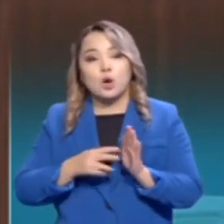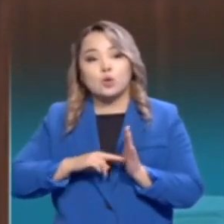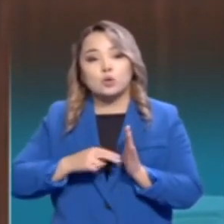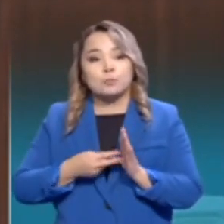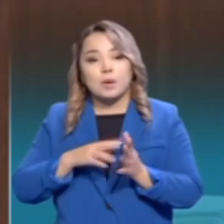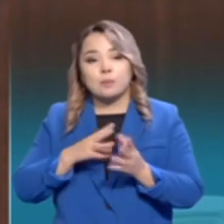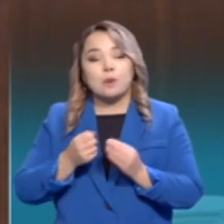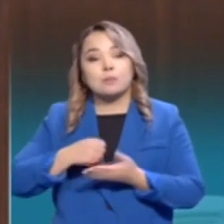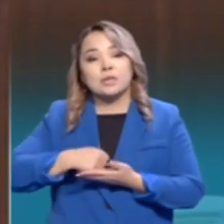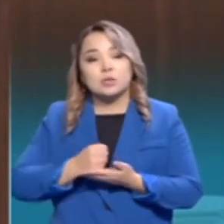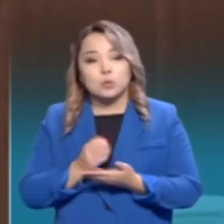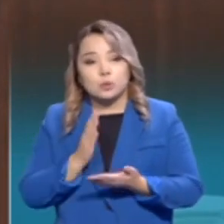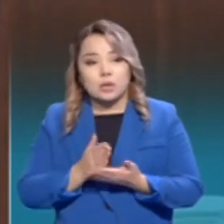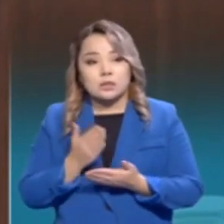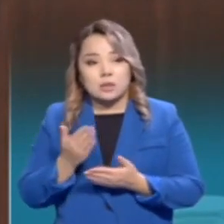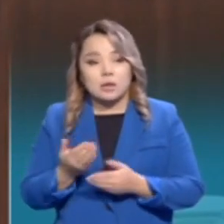жоспарларды